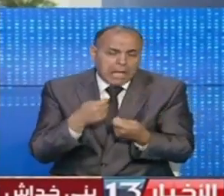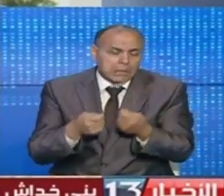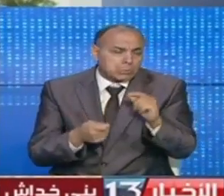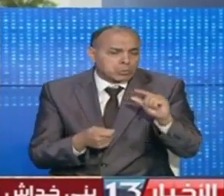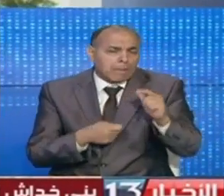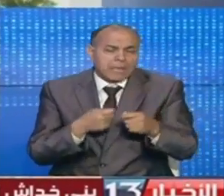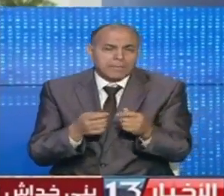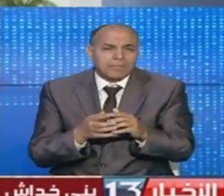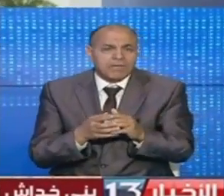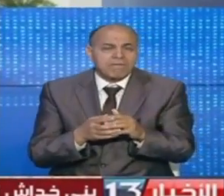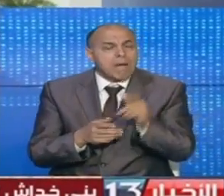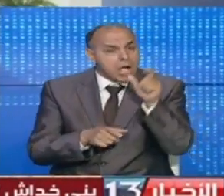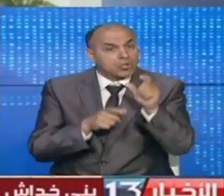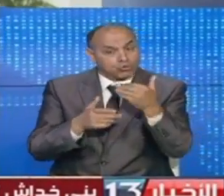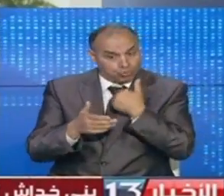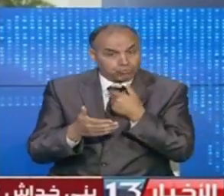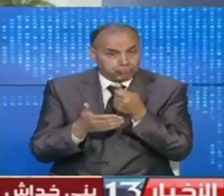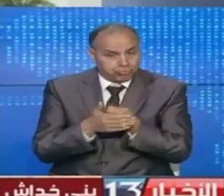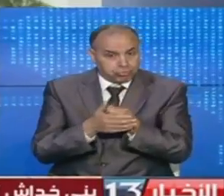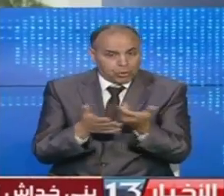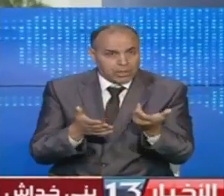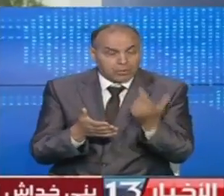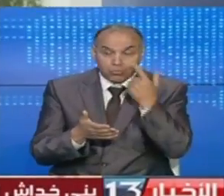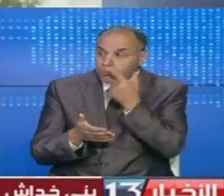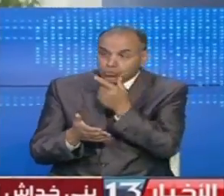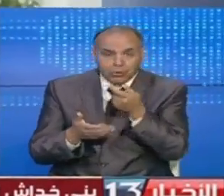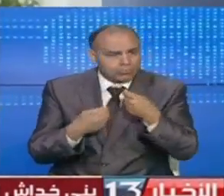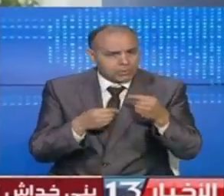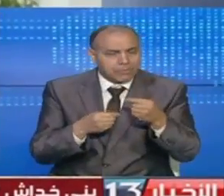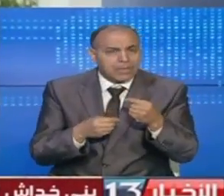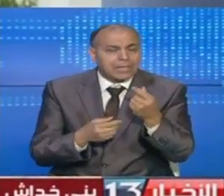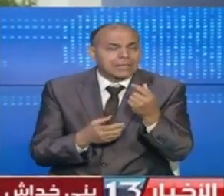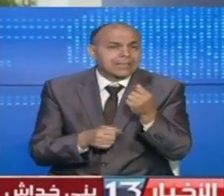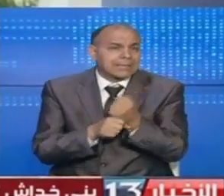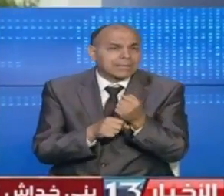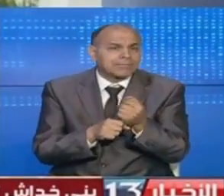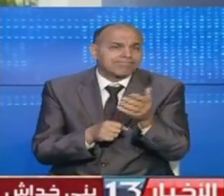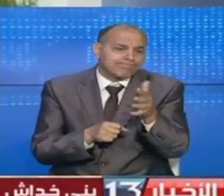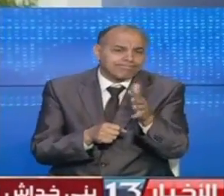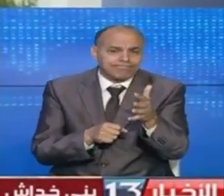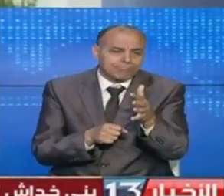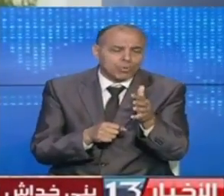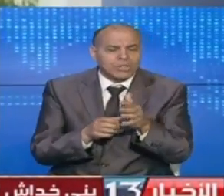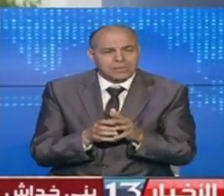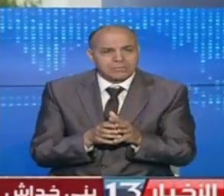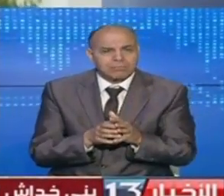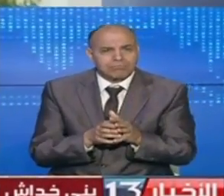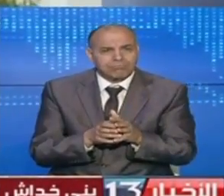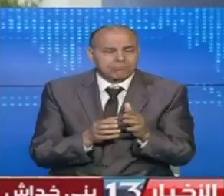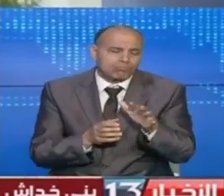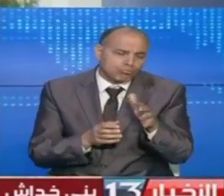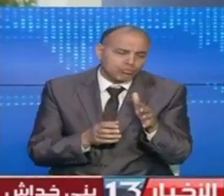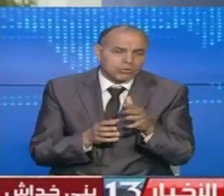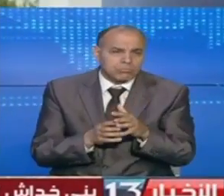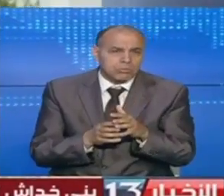ثم حرفاء معناها يجون هنا على عين المكان. الإنتاج متوسط، ما هوش ياسر،